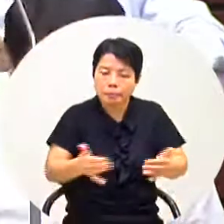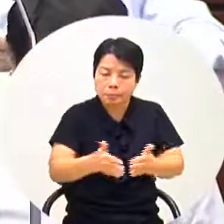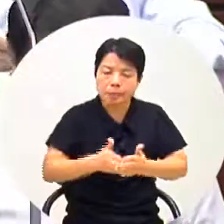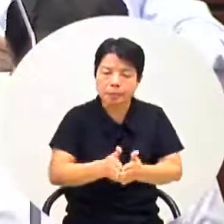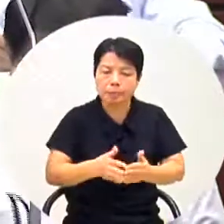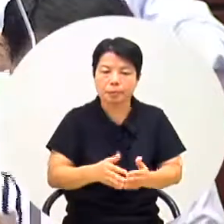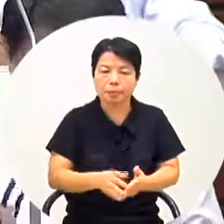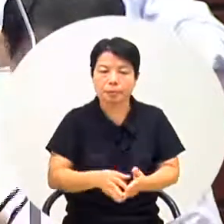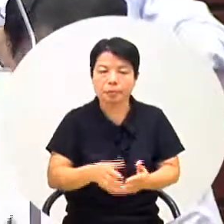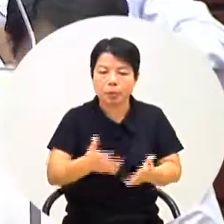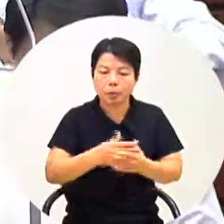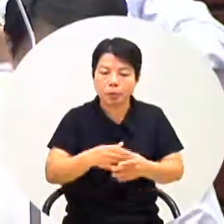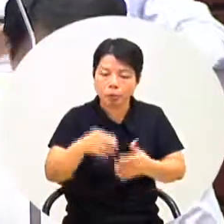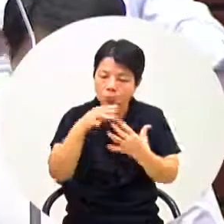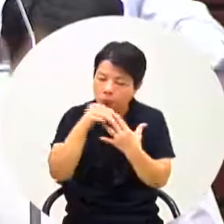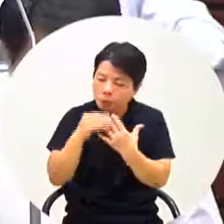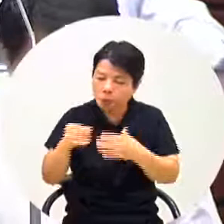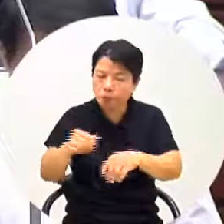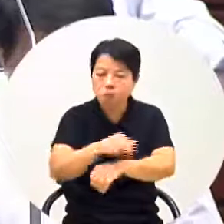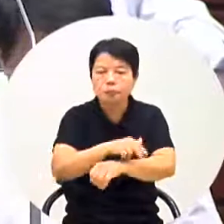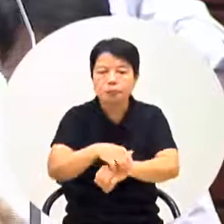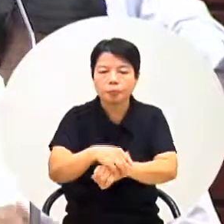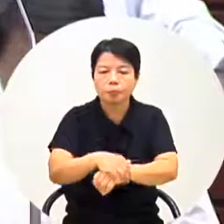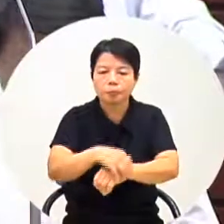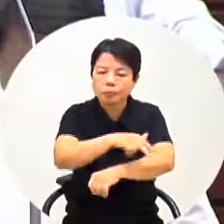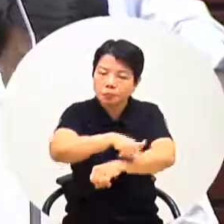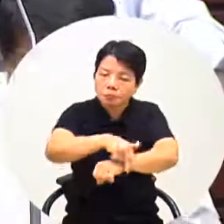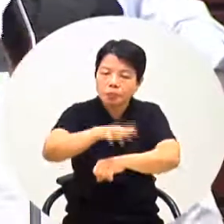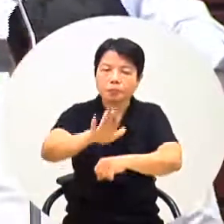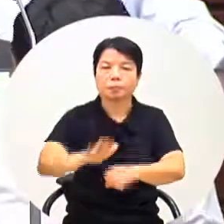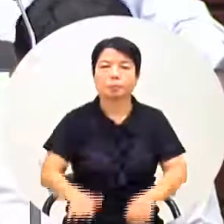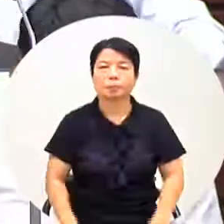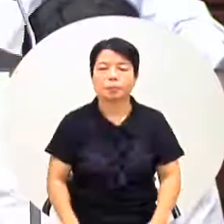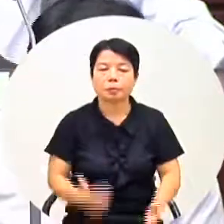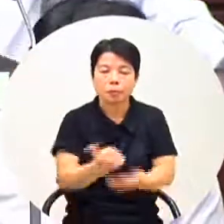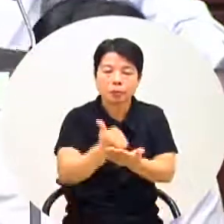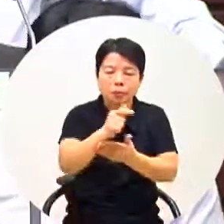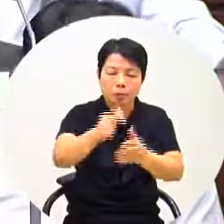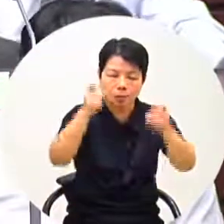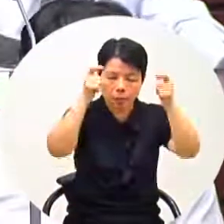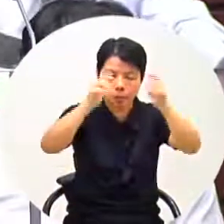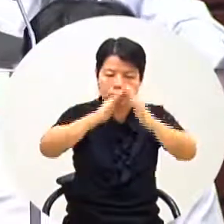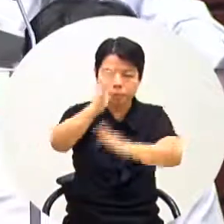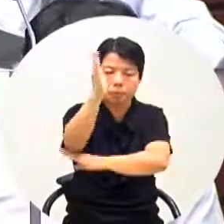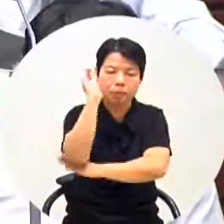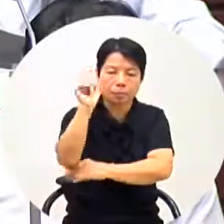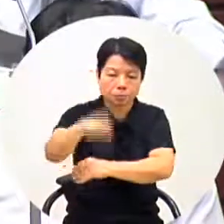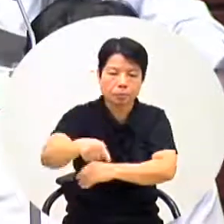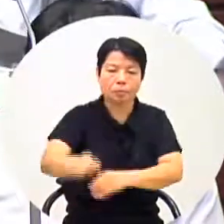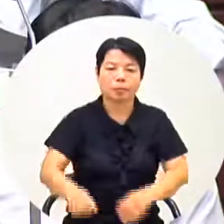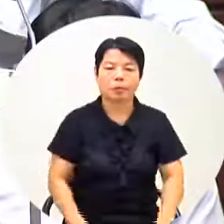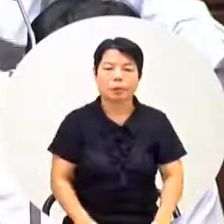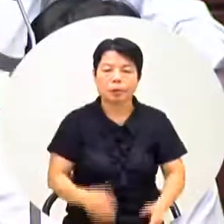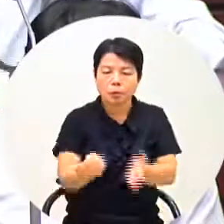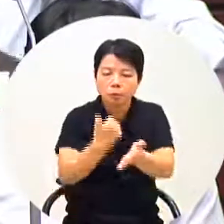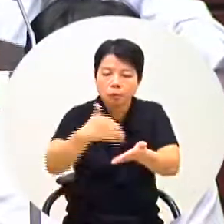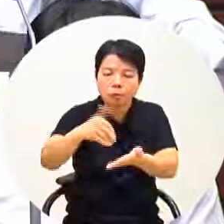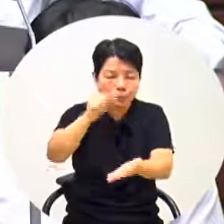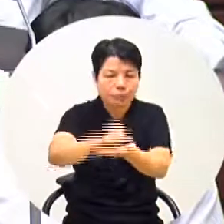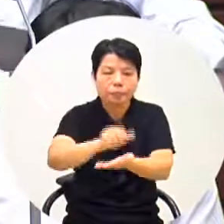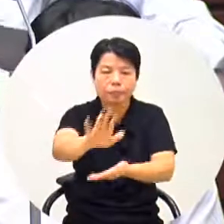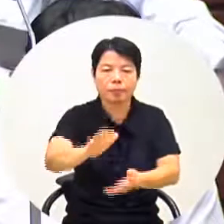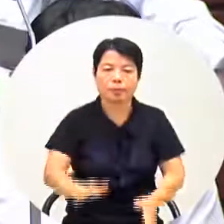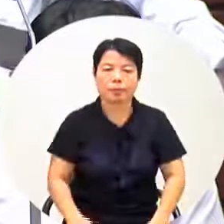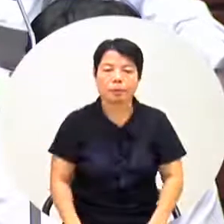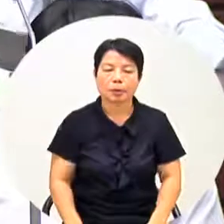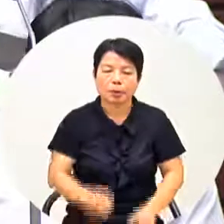一些筛选， 那 然后也征求市府的同意，那我们也编了明年度的预算，要来进行